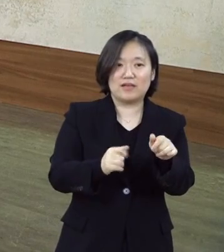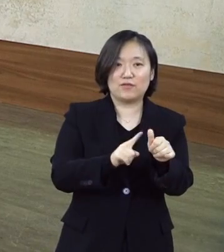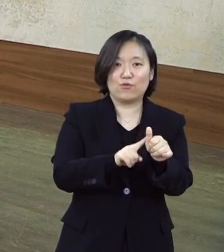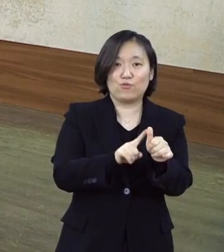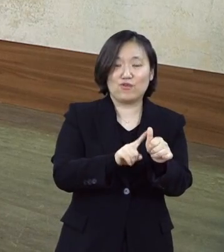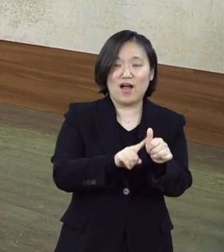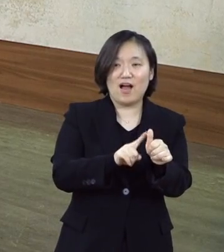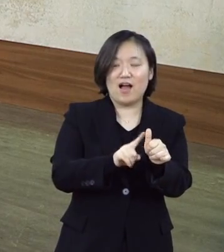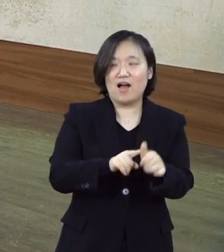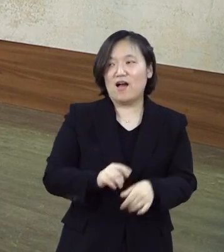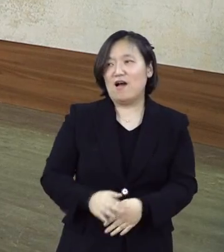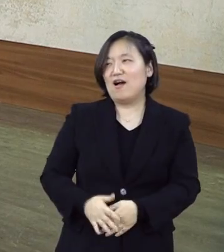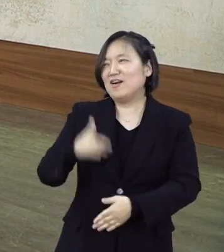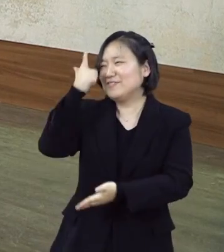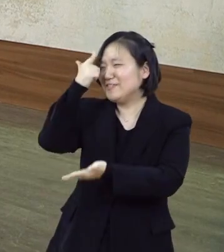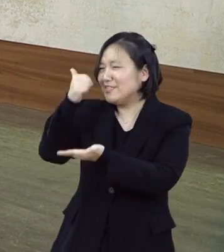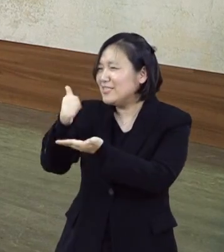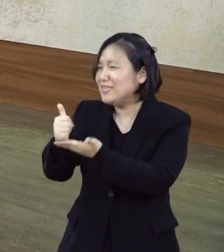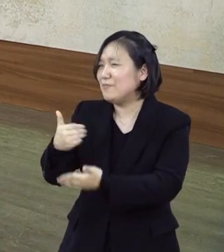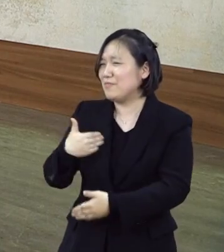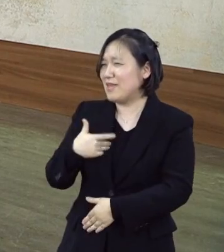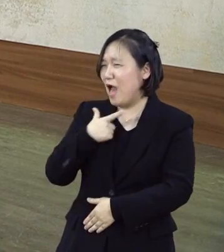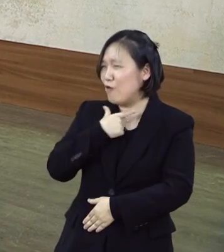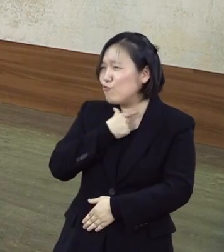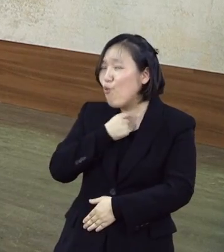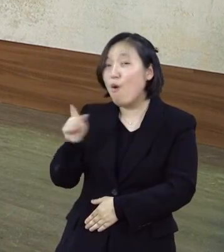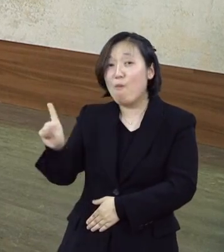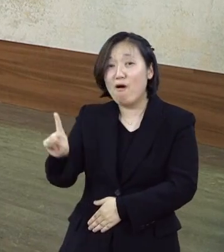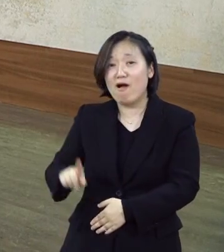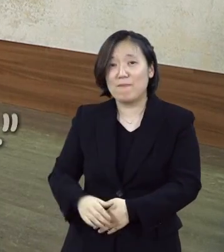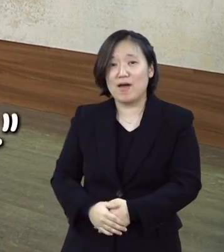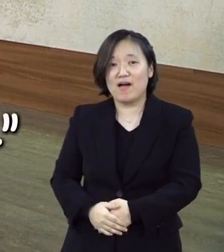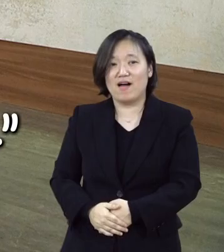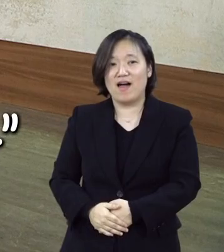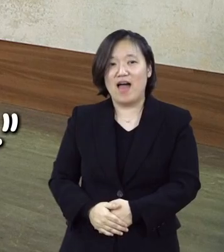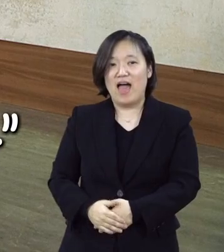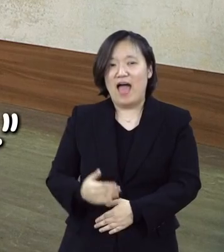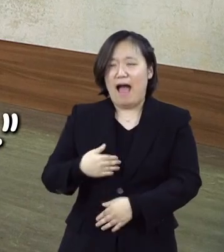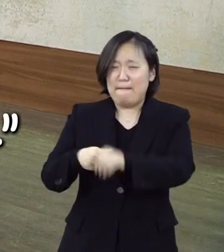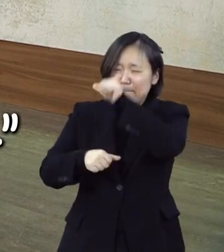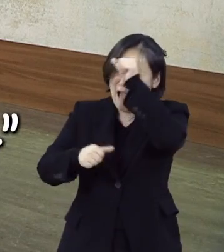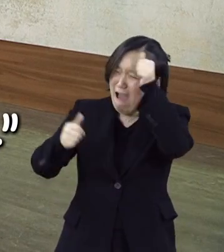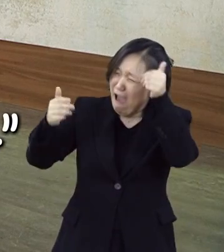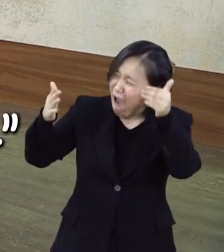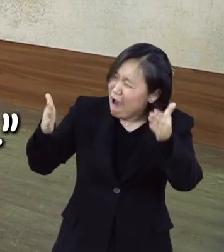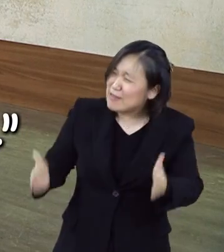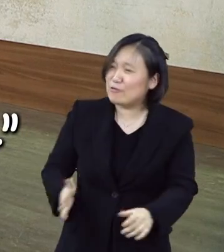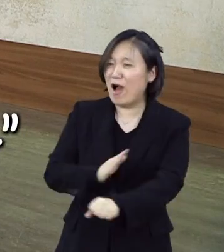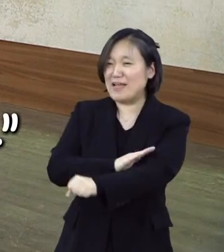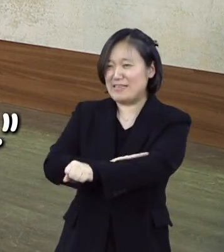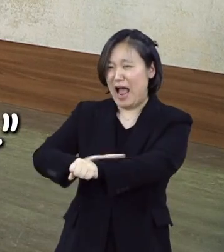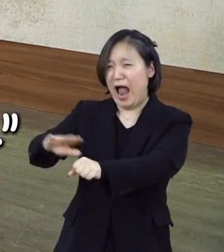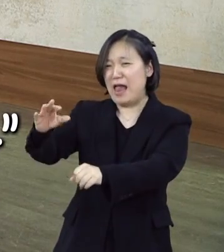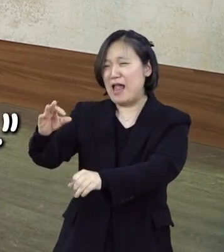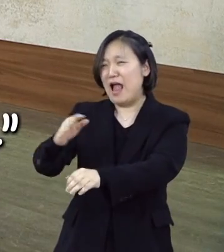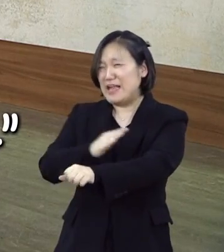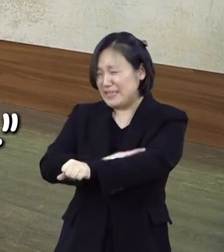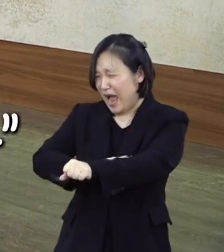농부가 아유 스님 제 소원이 있다면 그냥 평생 잘 먹고 잘 사는 게 제